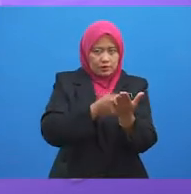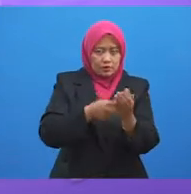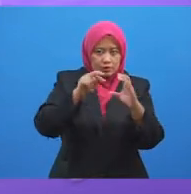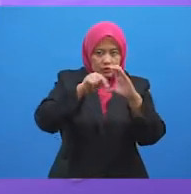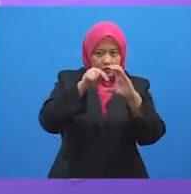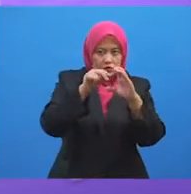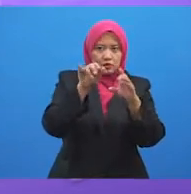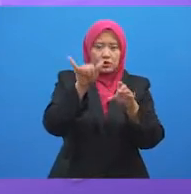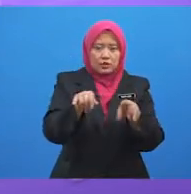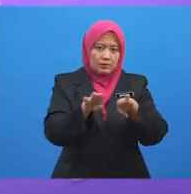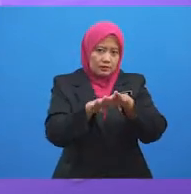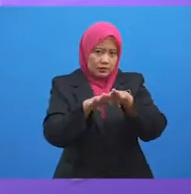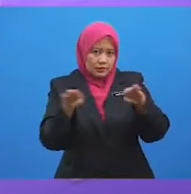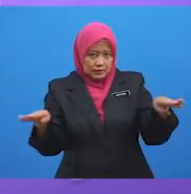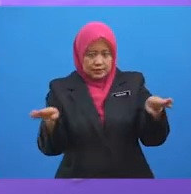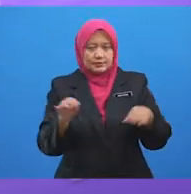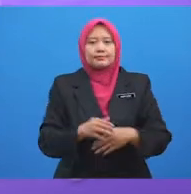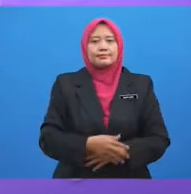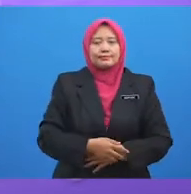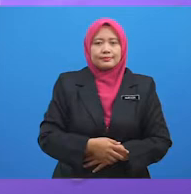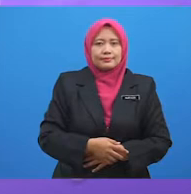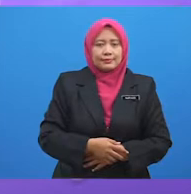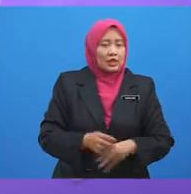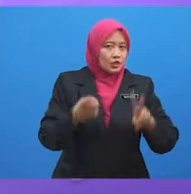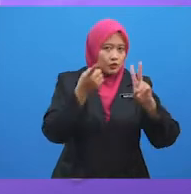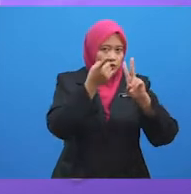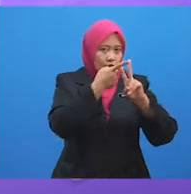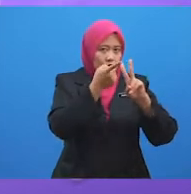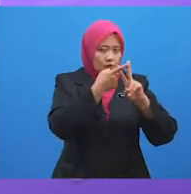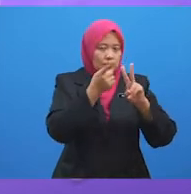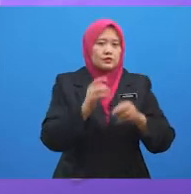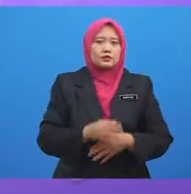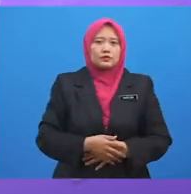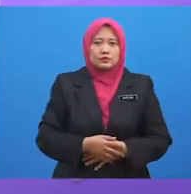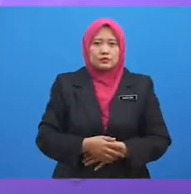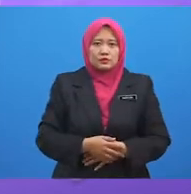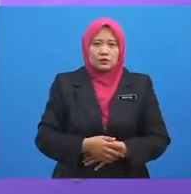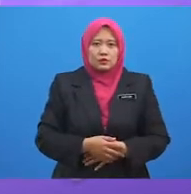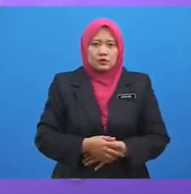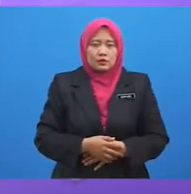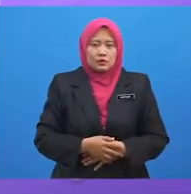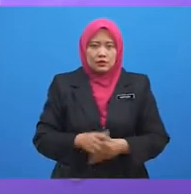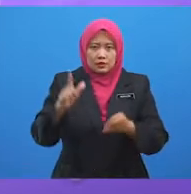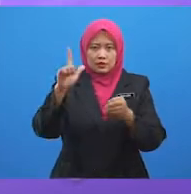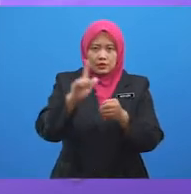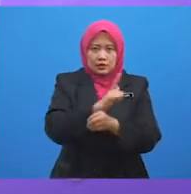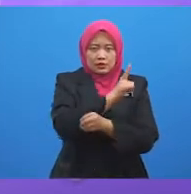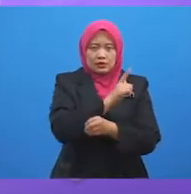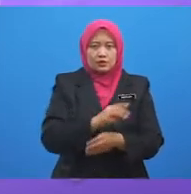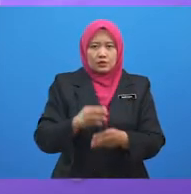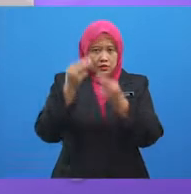bilangan neutron yang berbeza. Soalan kedua untuk murid-murid,